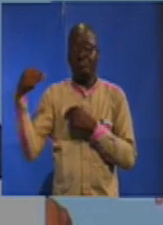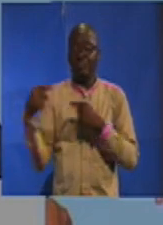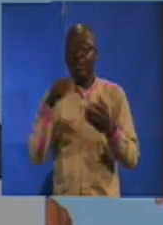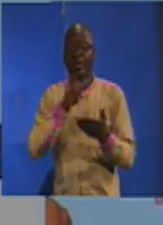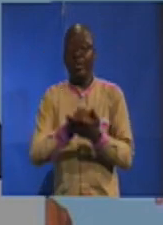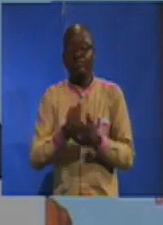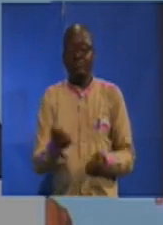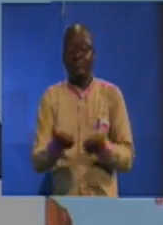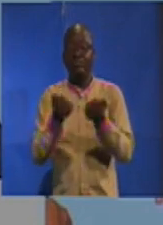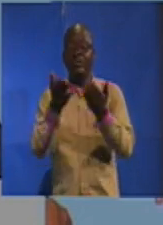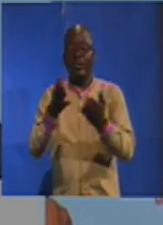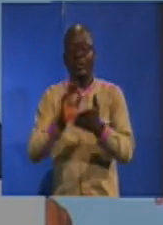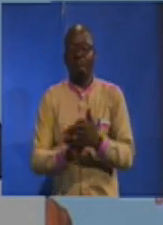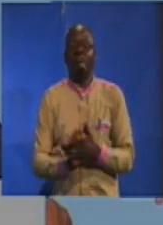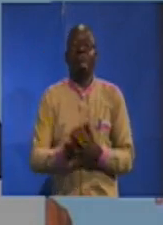il croyait.